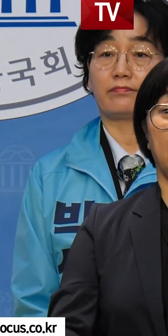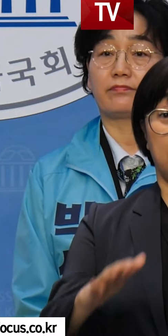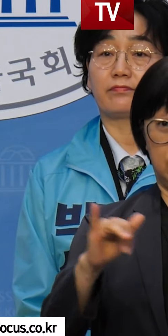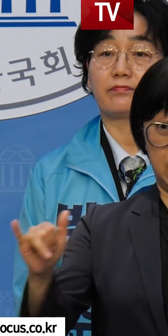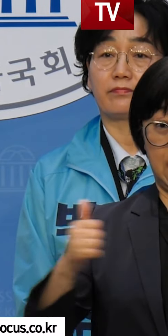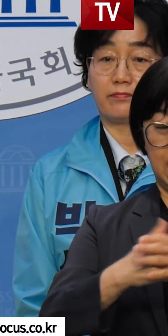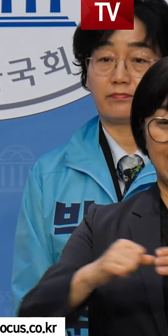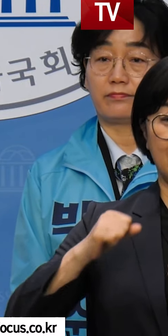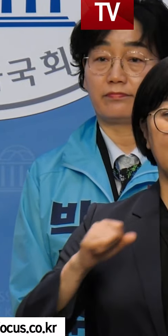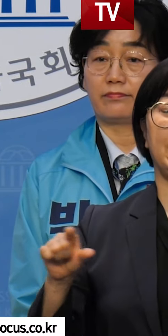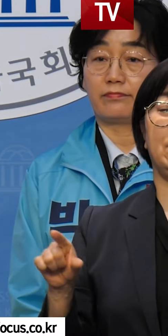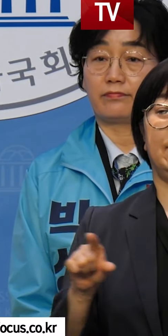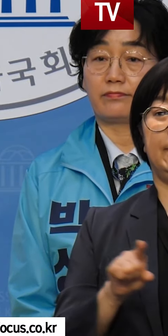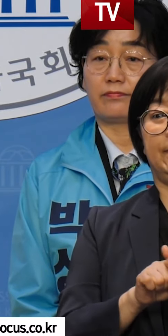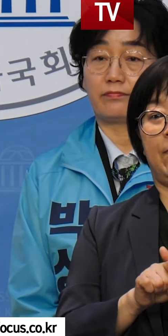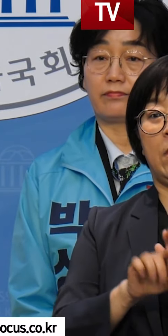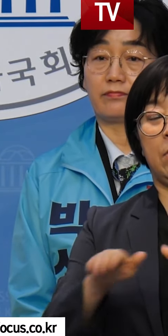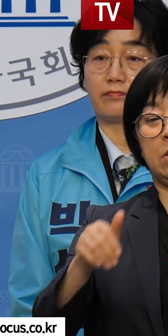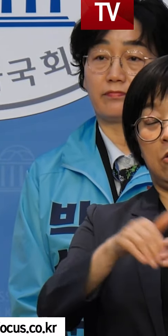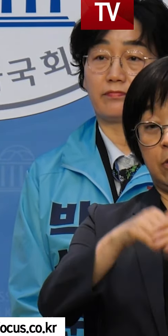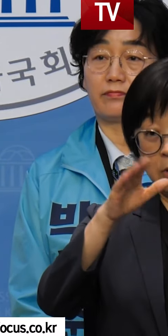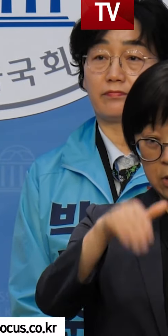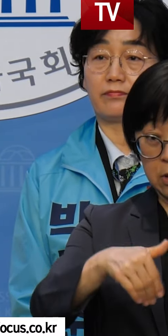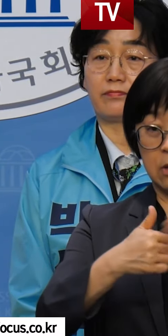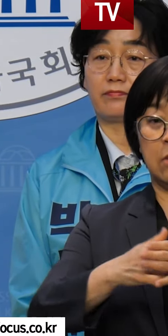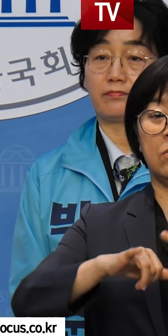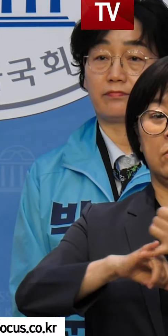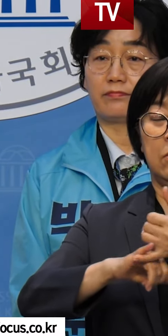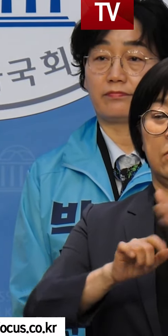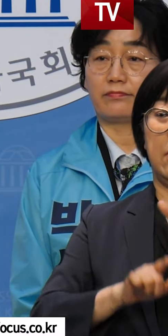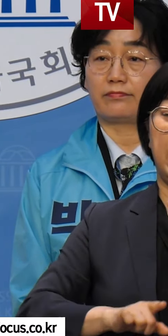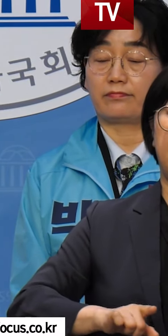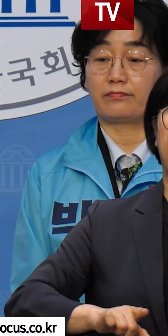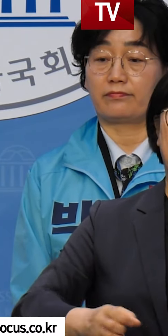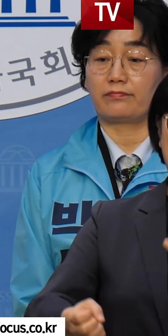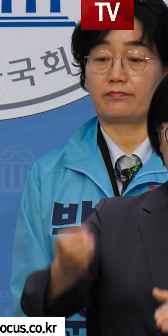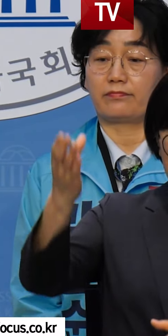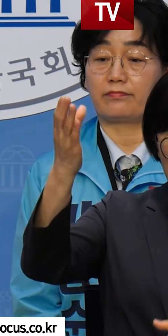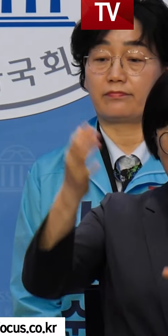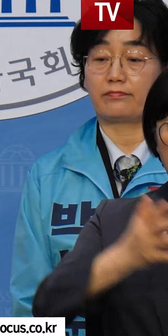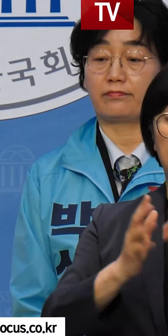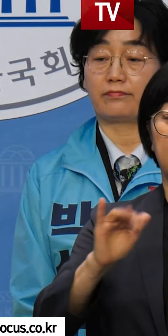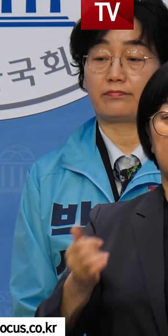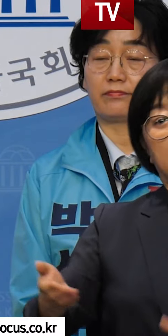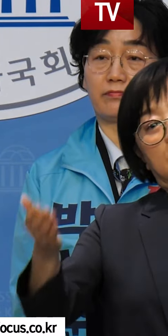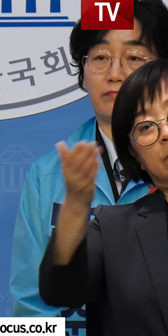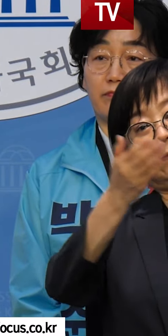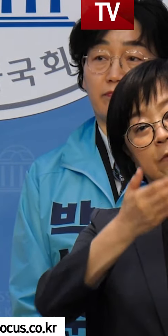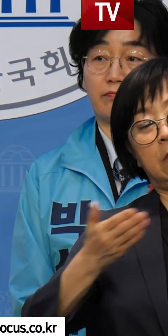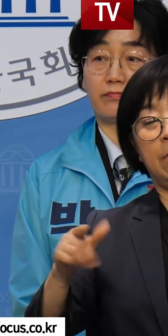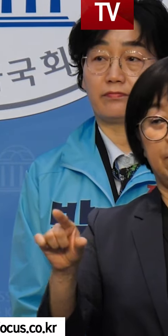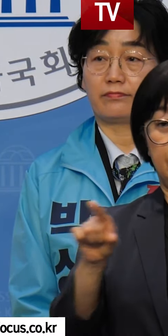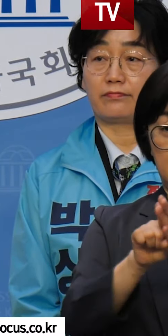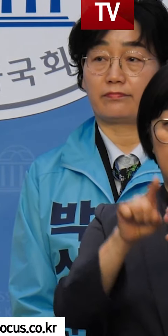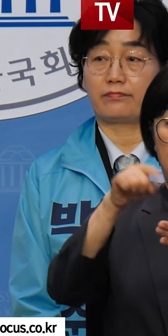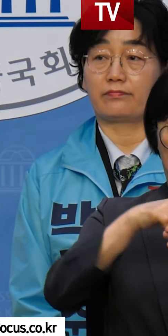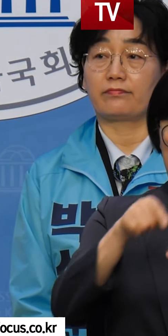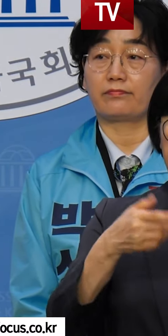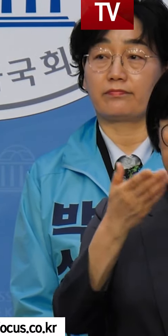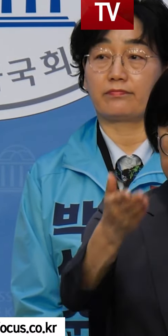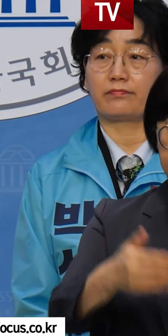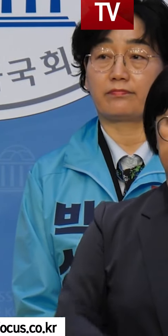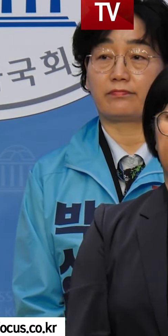국민의 저력을 믿습니다. 이번 총선에서 반드시 압도적으로 승리해 국민 여러분의 믿음에